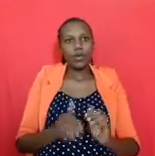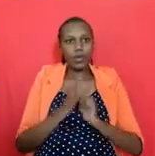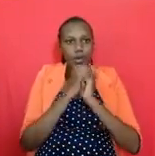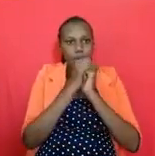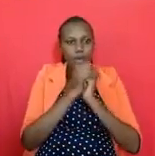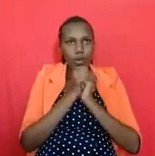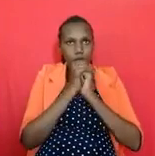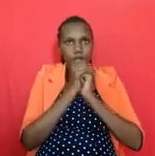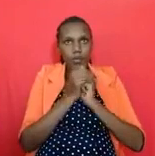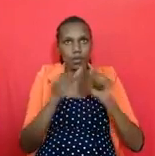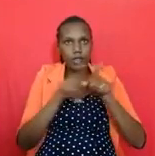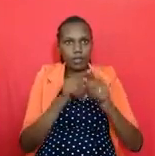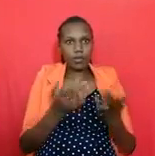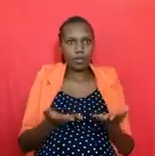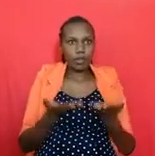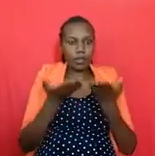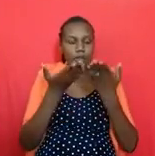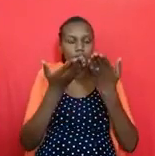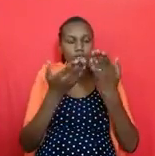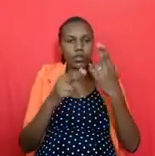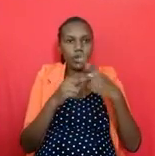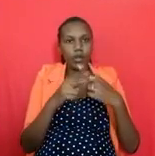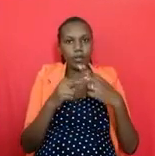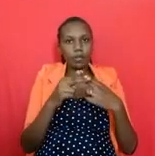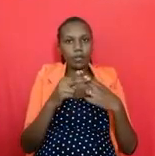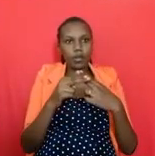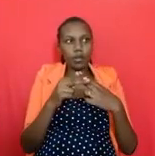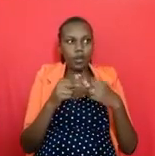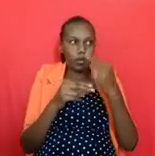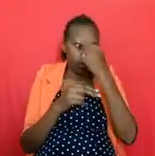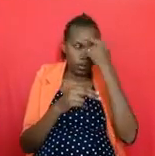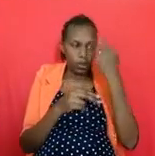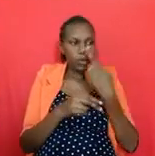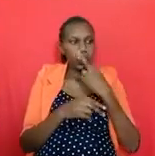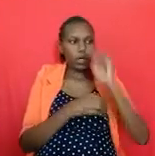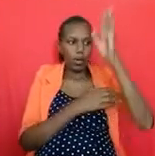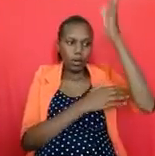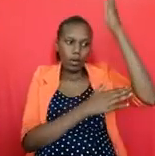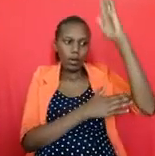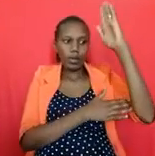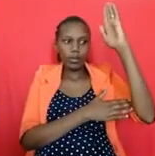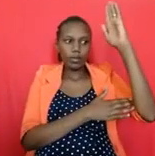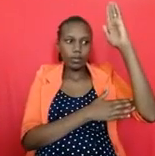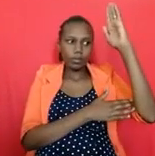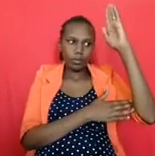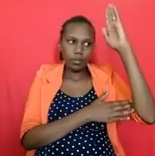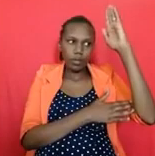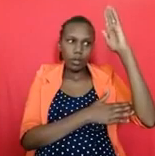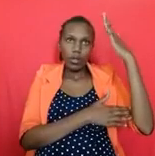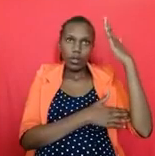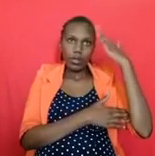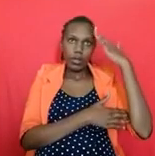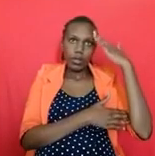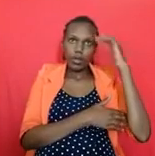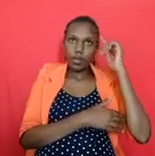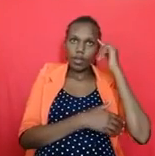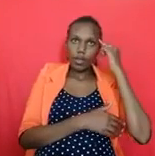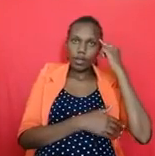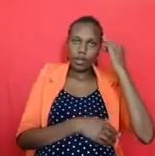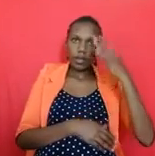twagutugeria twakwambararia ni undu we wi Ngai umenyaga meciria